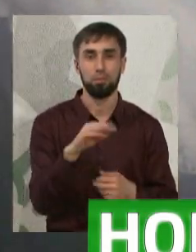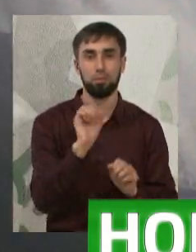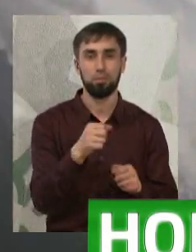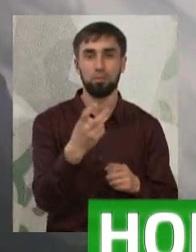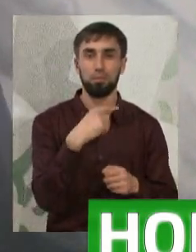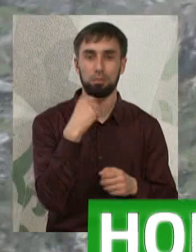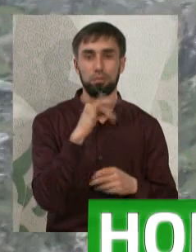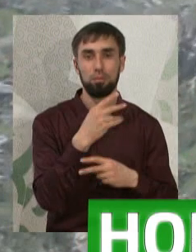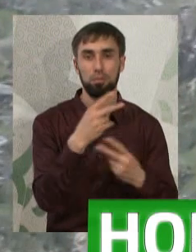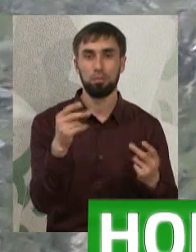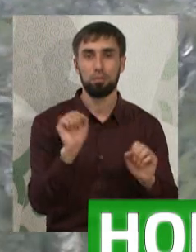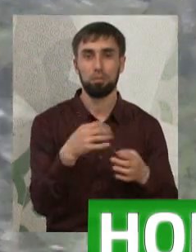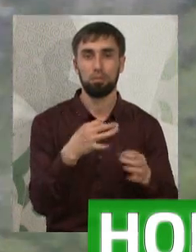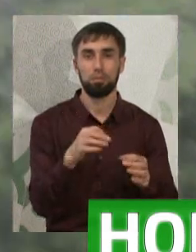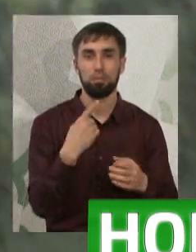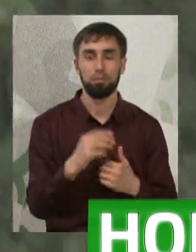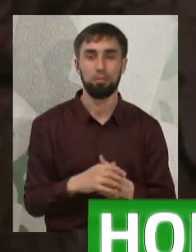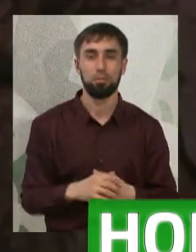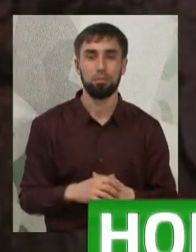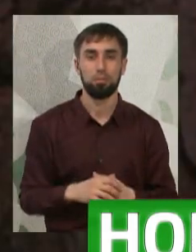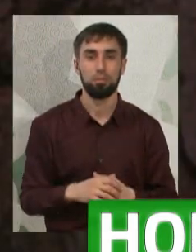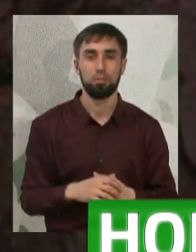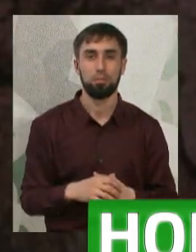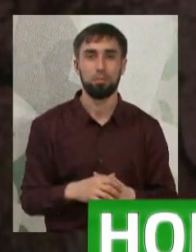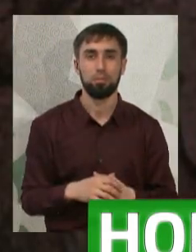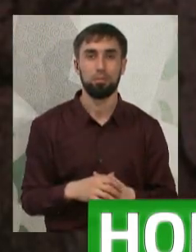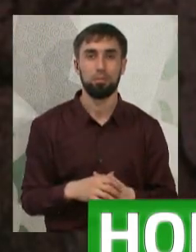достопримечательности республики. Диана Дударова, Майрбек Мирзоев, Новости 24.